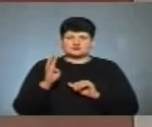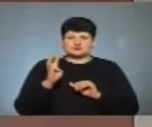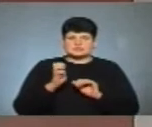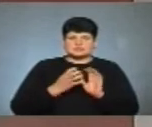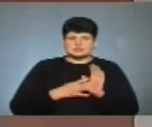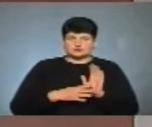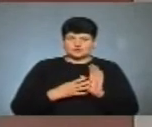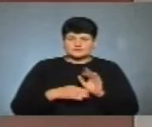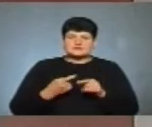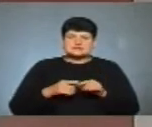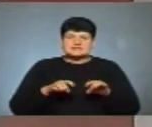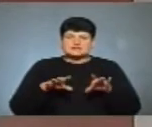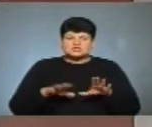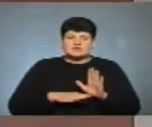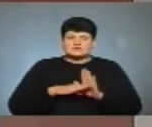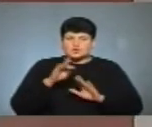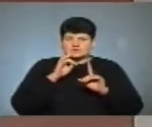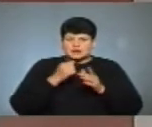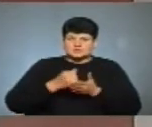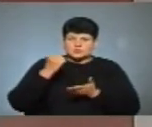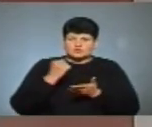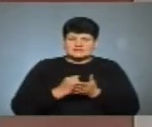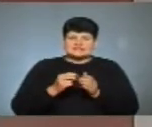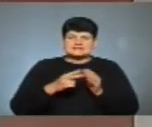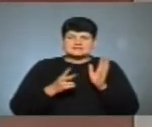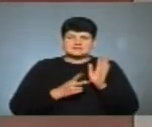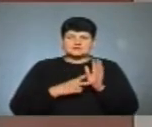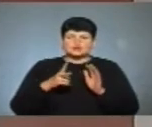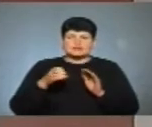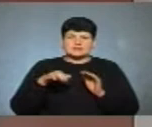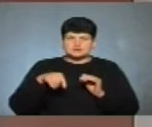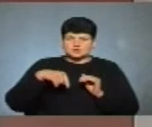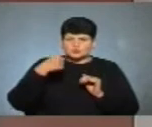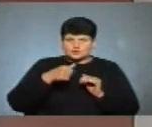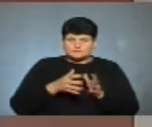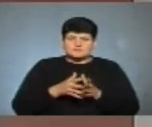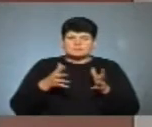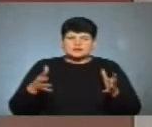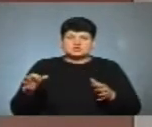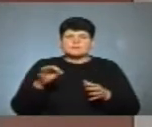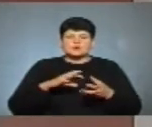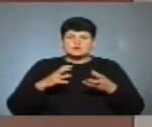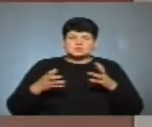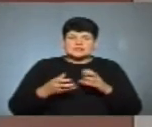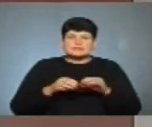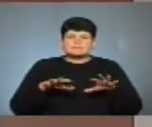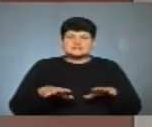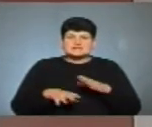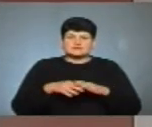490. Таке рішення Верховна Рада ухвалила 17 липня цього року. Отож, більше про результати місцевих